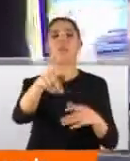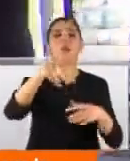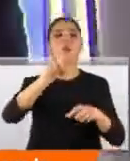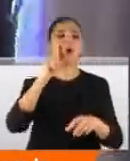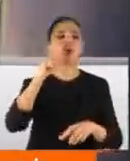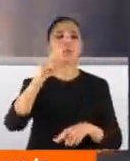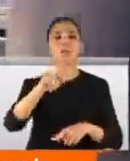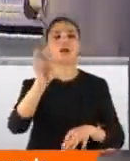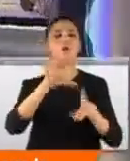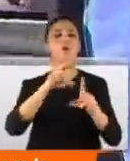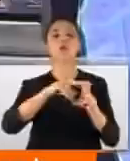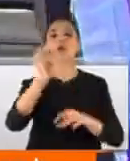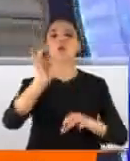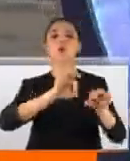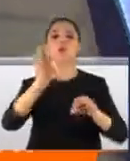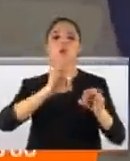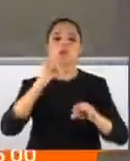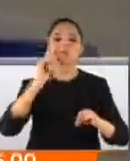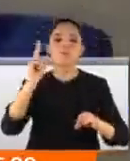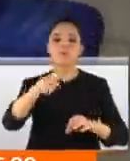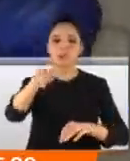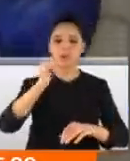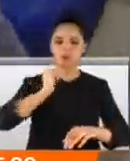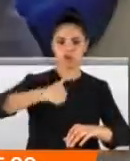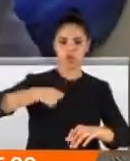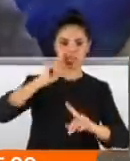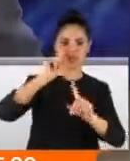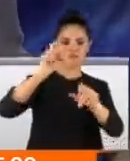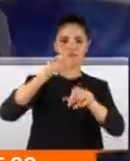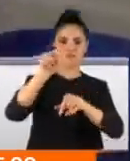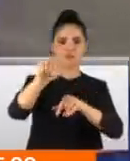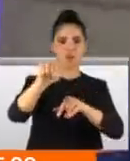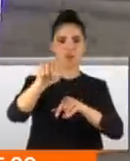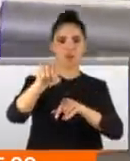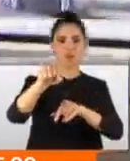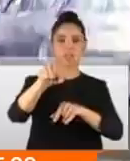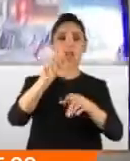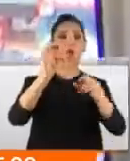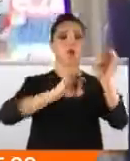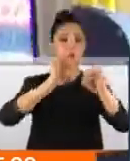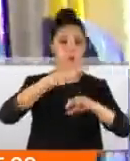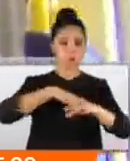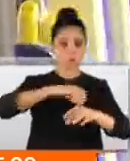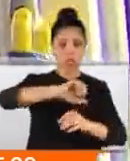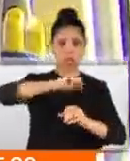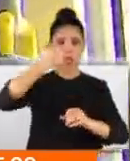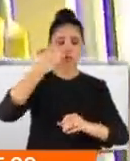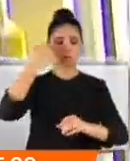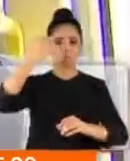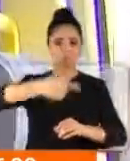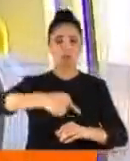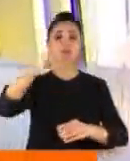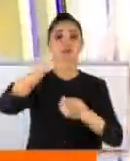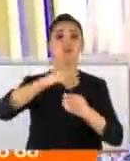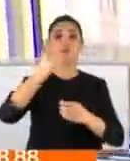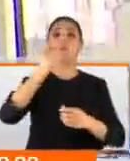kontrollerini yapıyordu. Bu defa tam bu koltuğa geldiğinde burada bir sırt çantasının olduğunu gördü. Kontrol etmek için içini açtığındaysa içinde